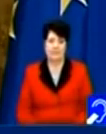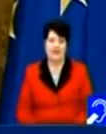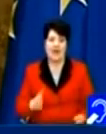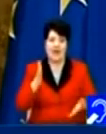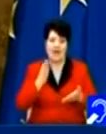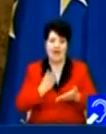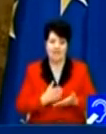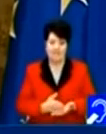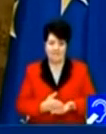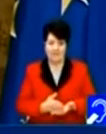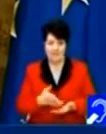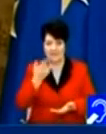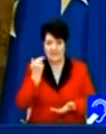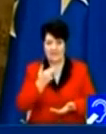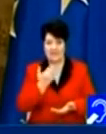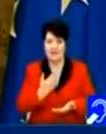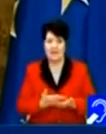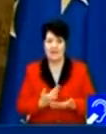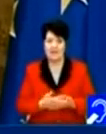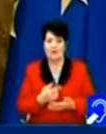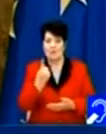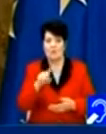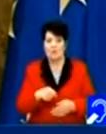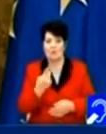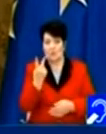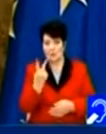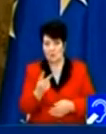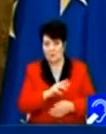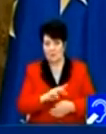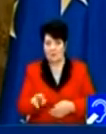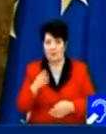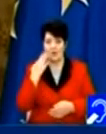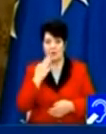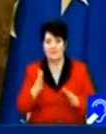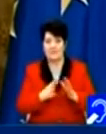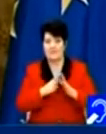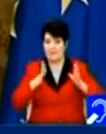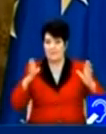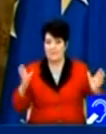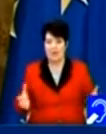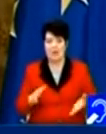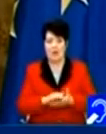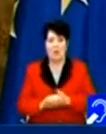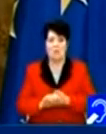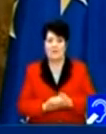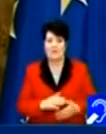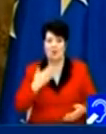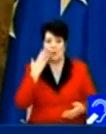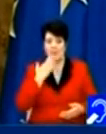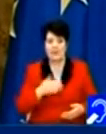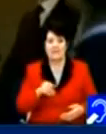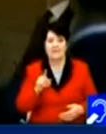Avem în Italia aproximativ 1,2 milioane de români. Este cea mai mare comunitate românească